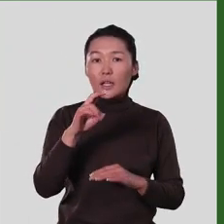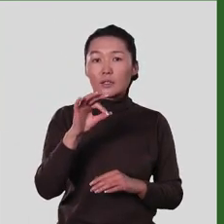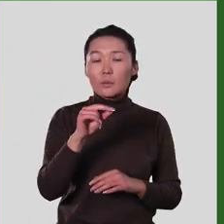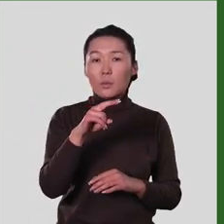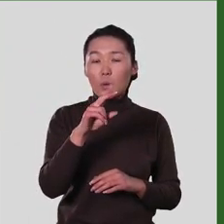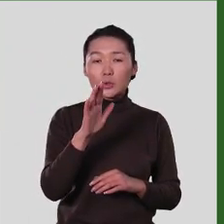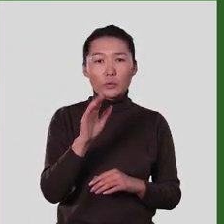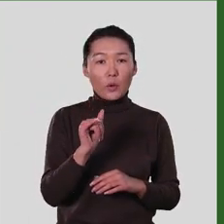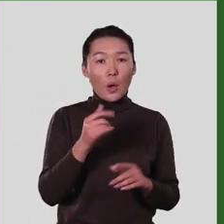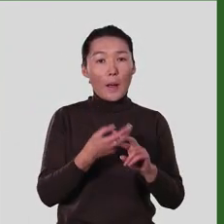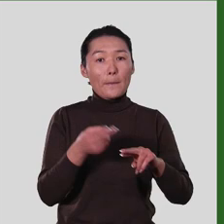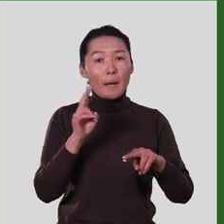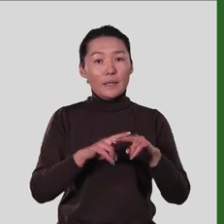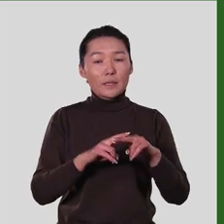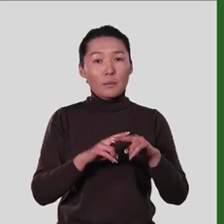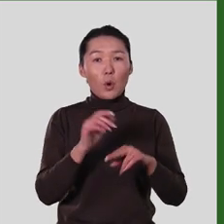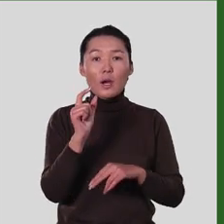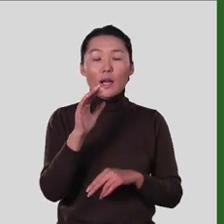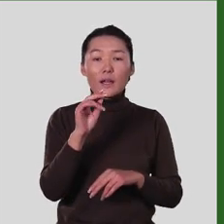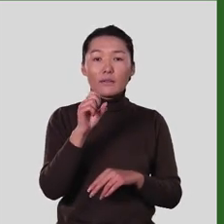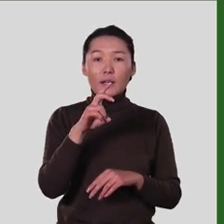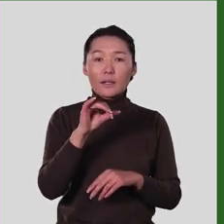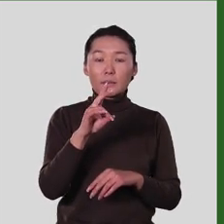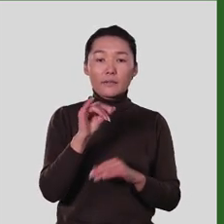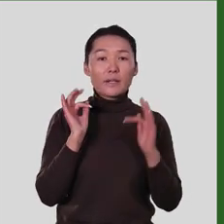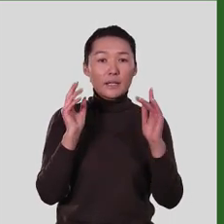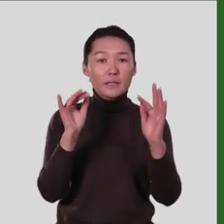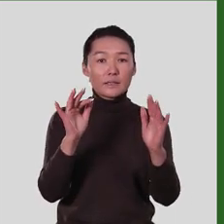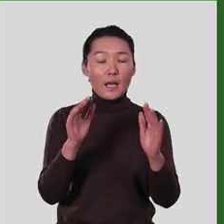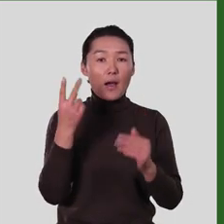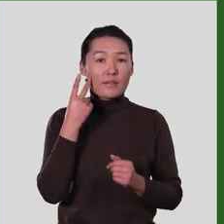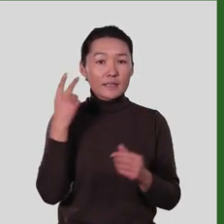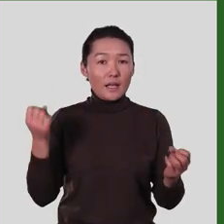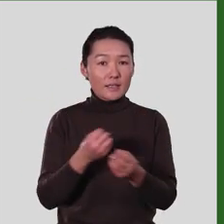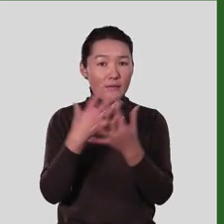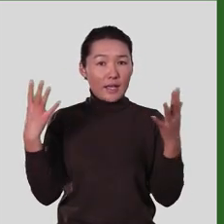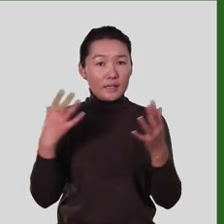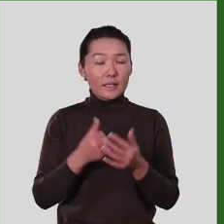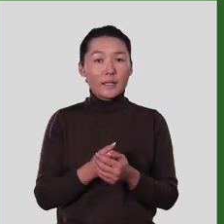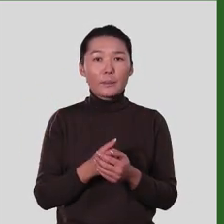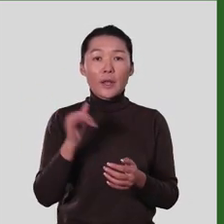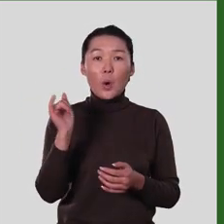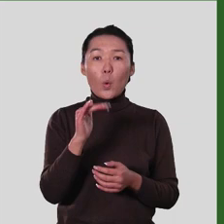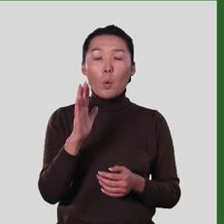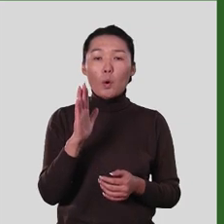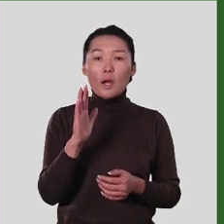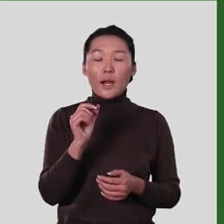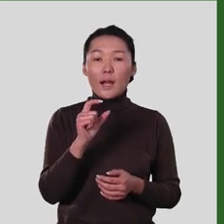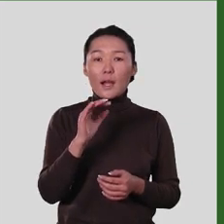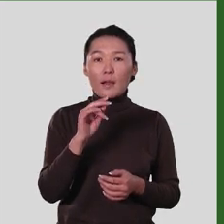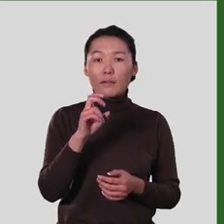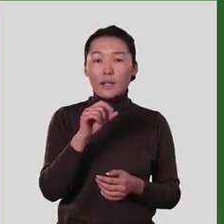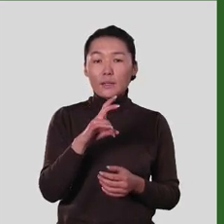поэтому эвкалиптовые леса всегда светлые. У эвкалиптов твердая